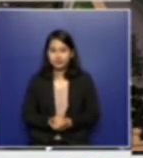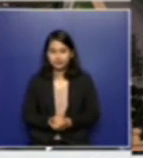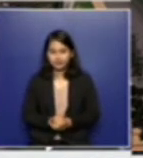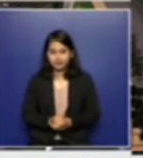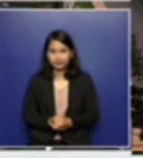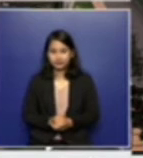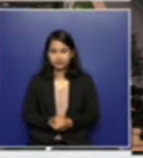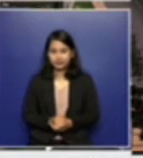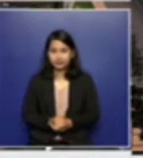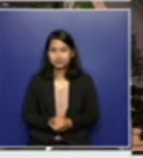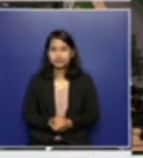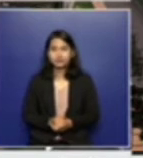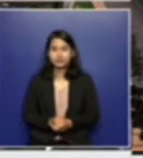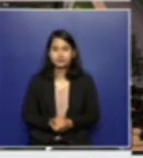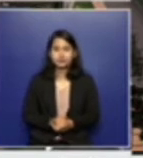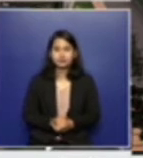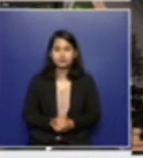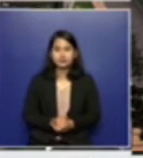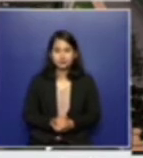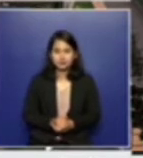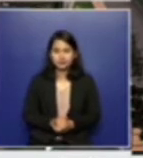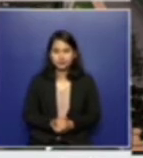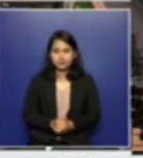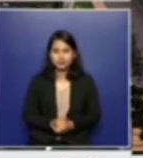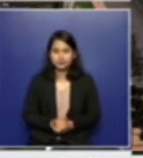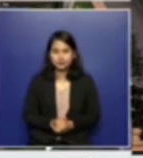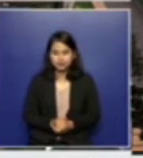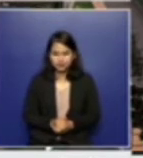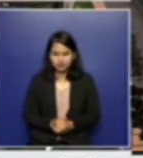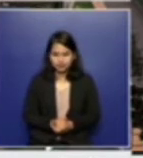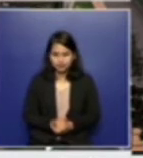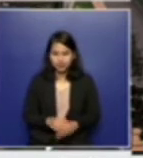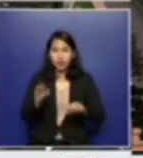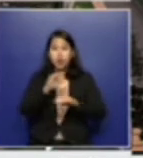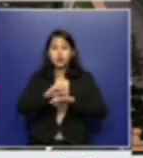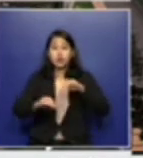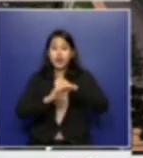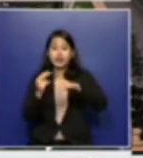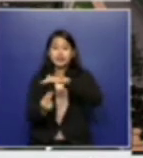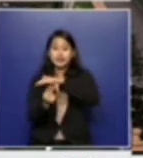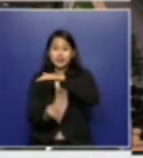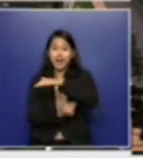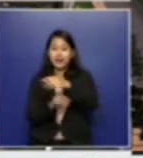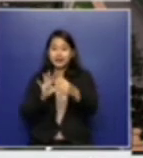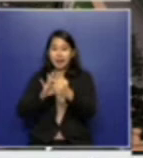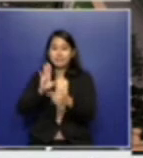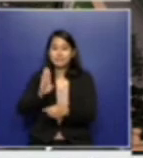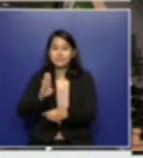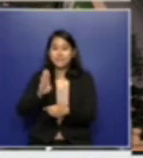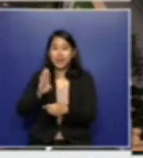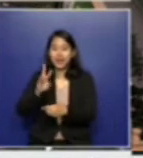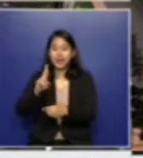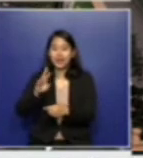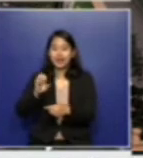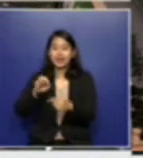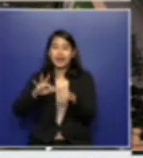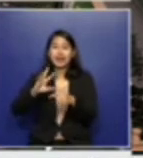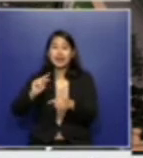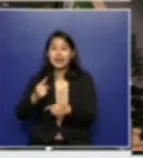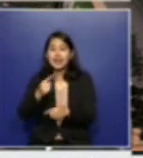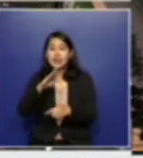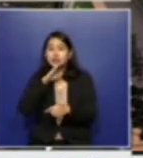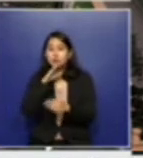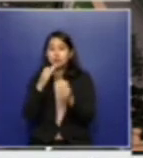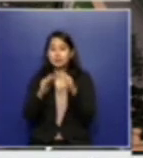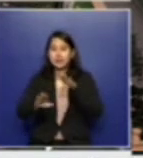ท่านเคยเห็นไหมครับโครงการสะพานแบริ่งจำเป็นต้องใช้ไหมครับขณะนี้ประเทศชาติในถ้าเทียบเป็นคนป่วยก็อยู่ใน